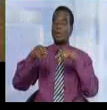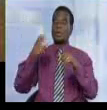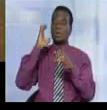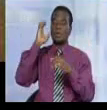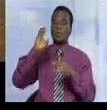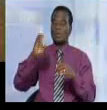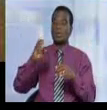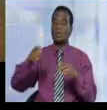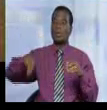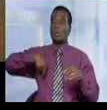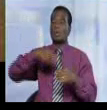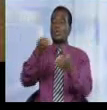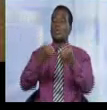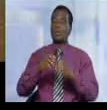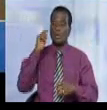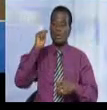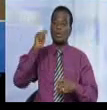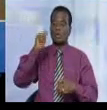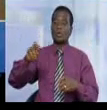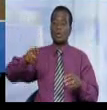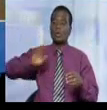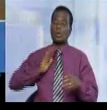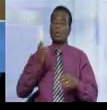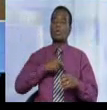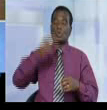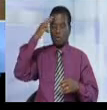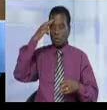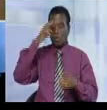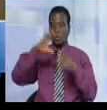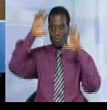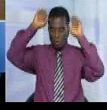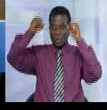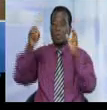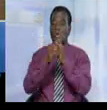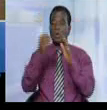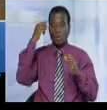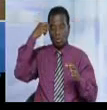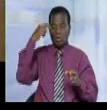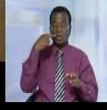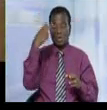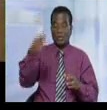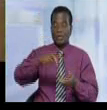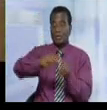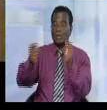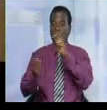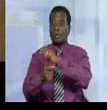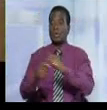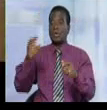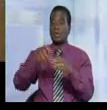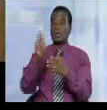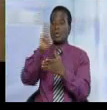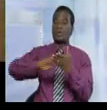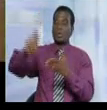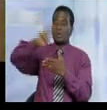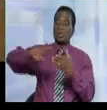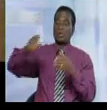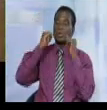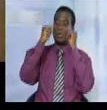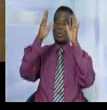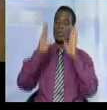presse. Nous voulons aussi témoigner notre reconnaissance au chef de l'État pour sa vision rénovatrice et moderne des universités